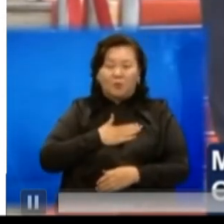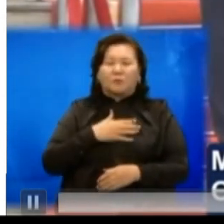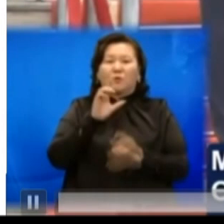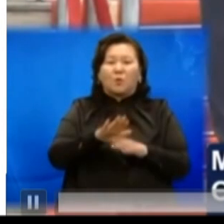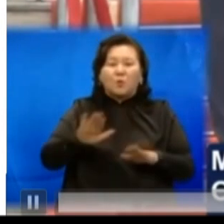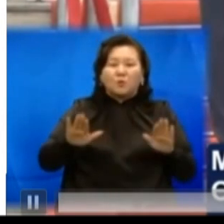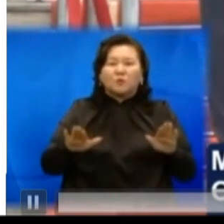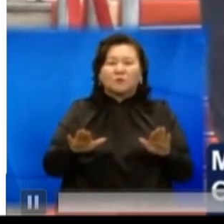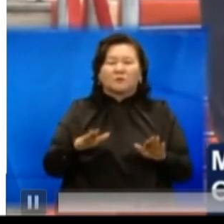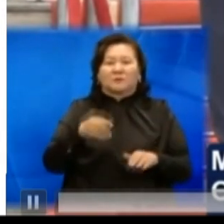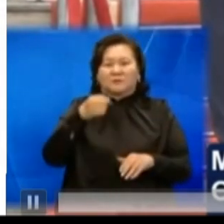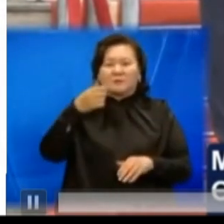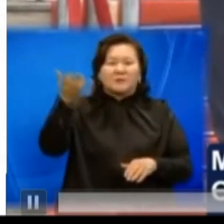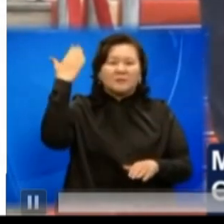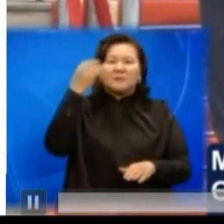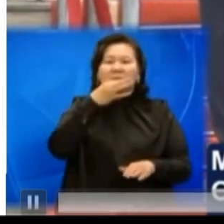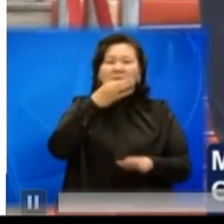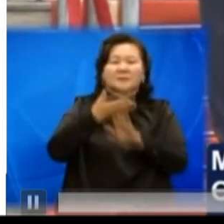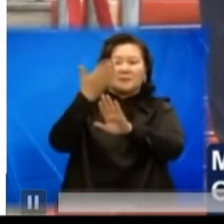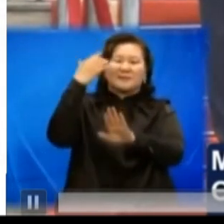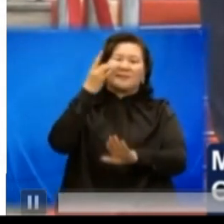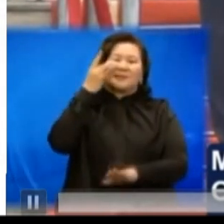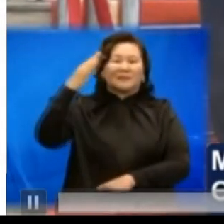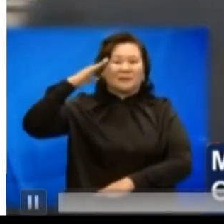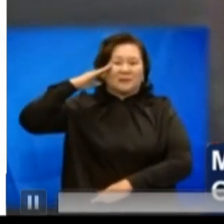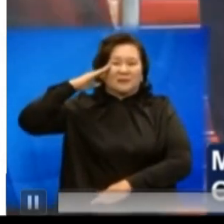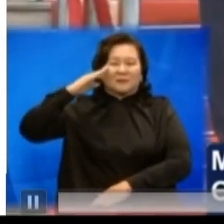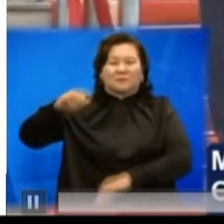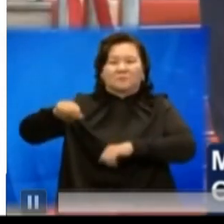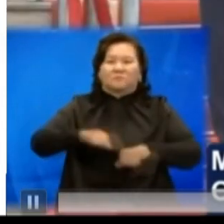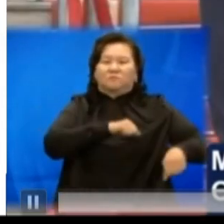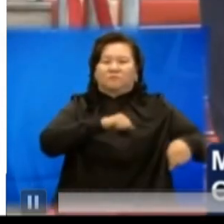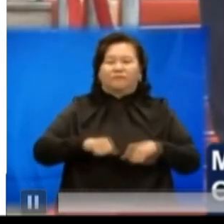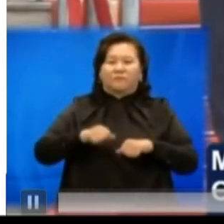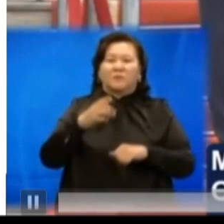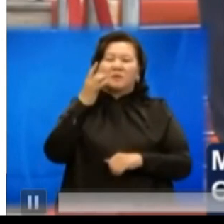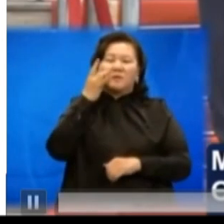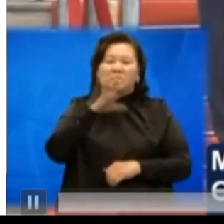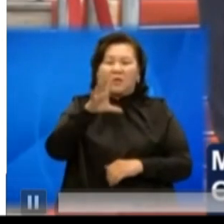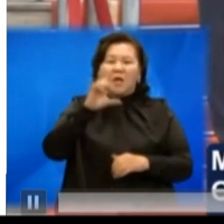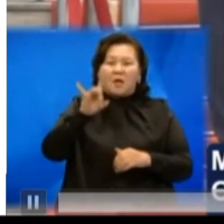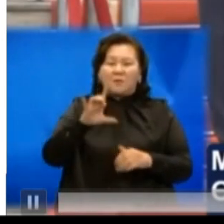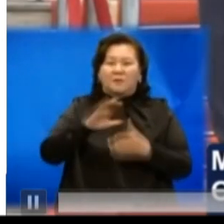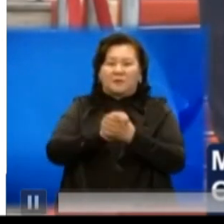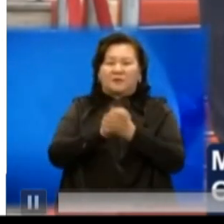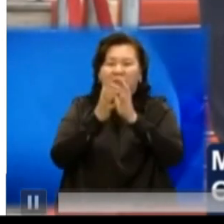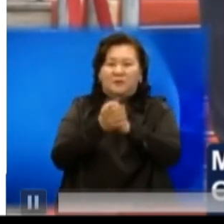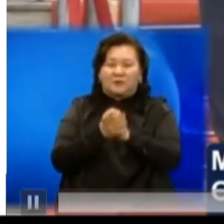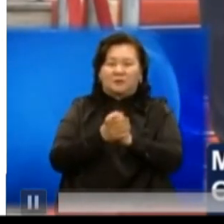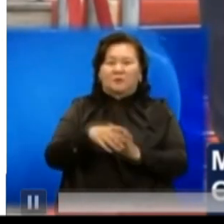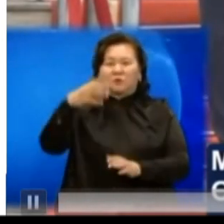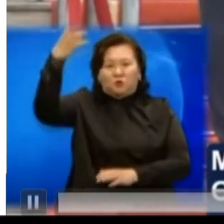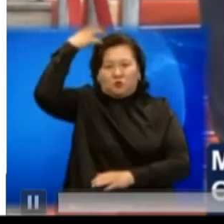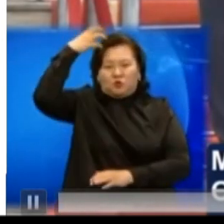үлдэн эртнээс нааш эрд зэргийнх нь сүргүж, илгэн дүмнийх нь эв нэгдэд, эрхэмсэг төрийнх